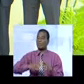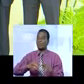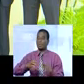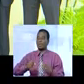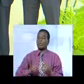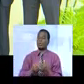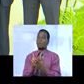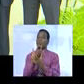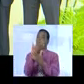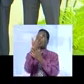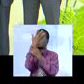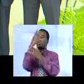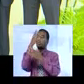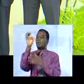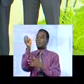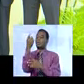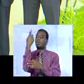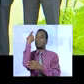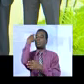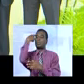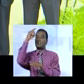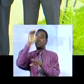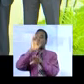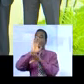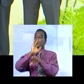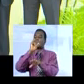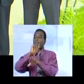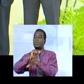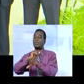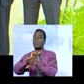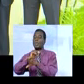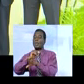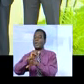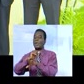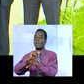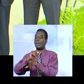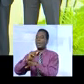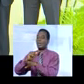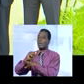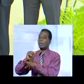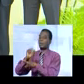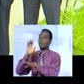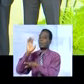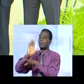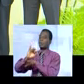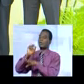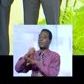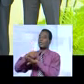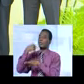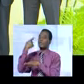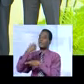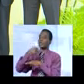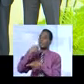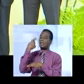prospérité pour la Côte d'Ivoire, la Côte d'Ivoire qui se